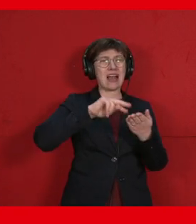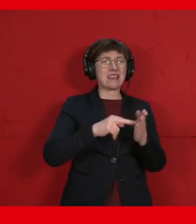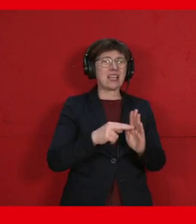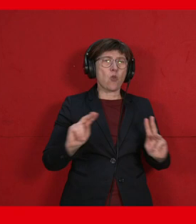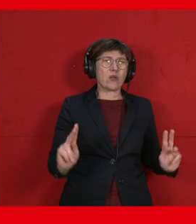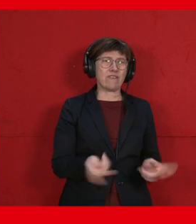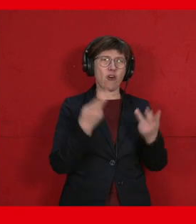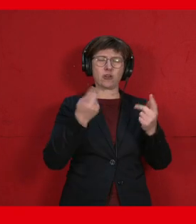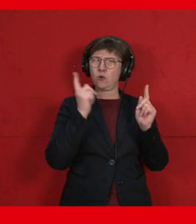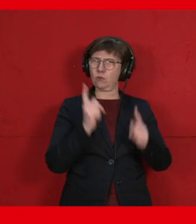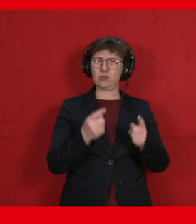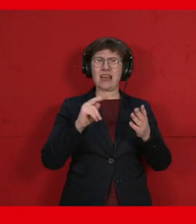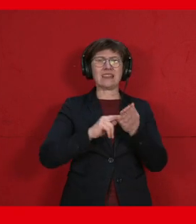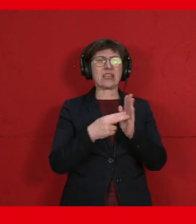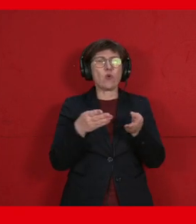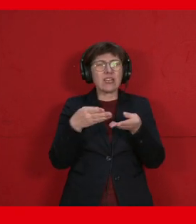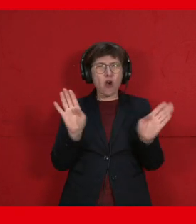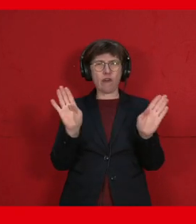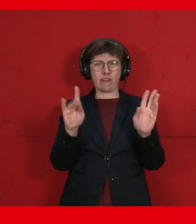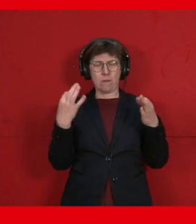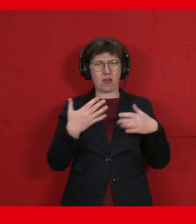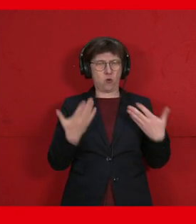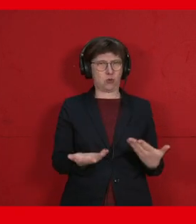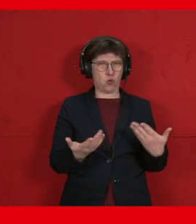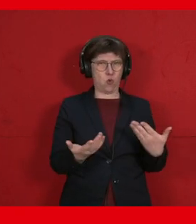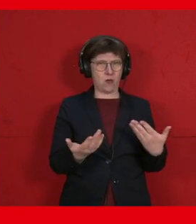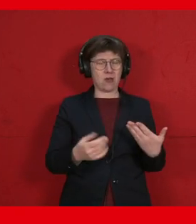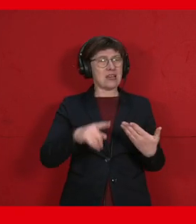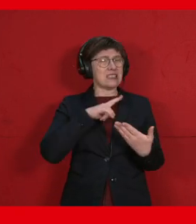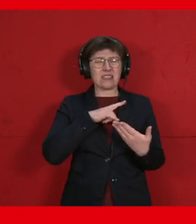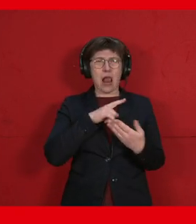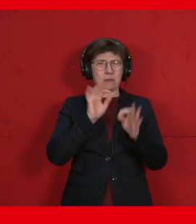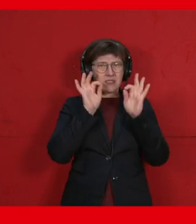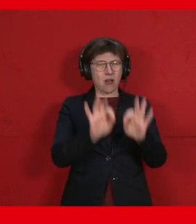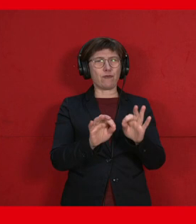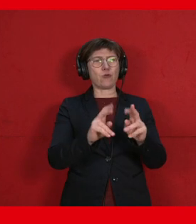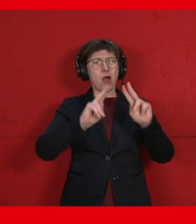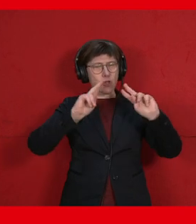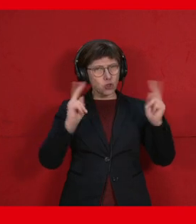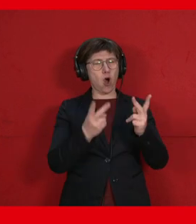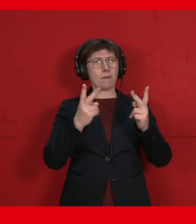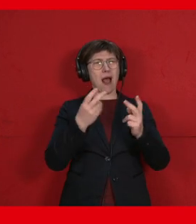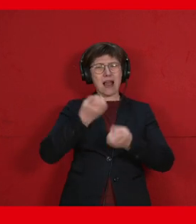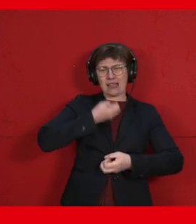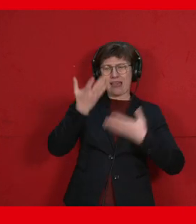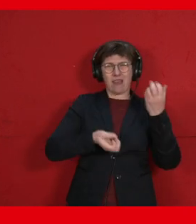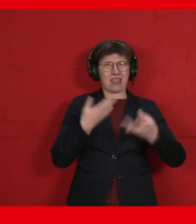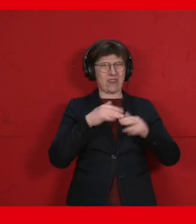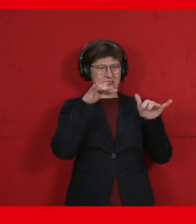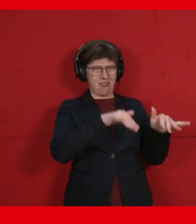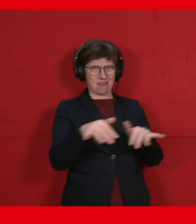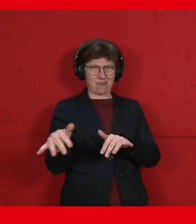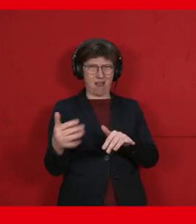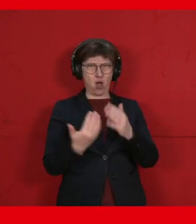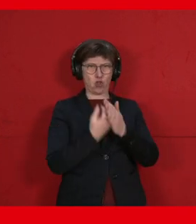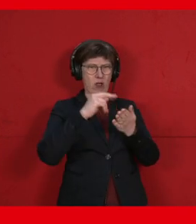Technologieförderung. Technologieoffenheit. Ich glaube, das ist das, was wir brauchen. Ich setze ganz einfach darauf, dass nochmal eine sehr, sehr große Kreativität kommen